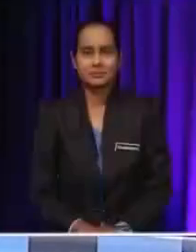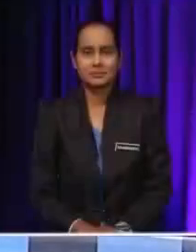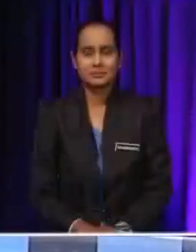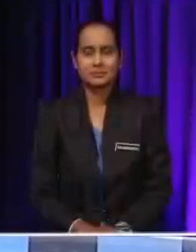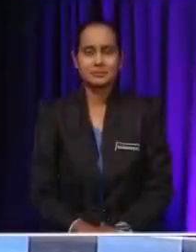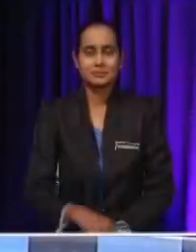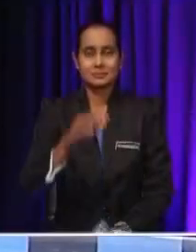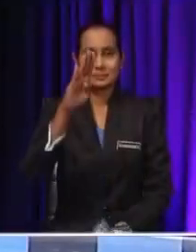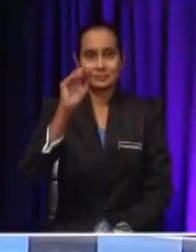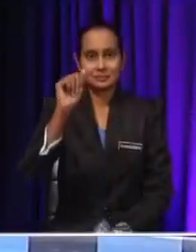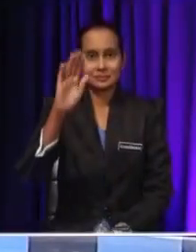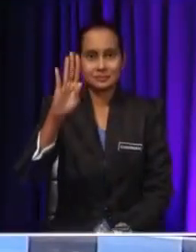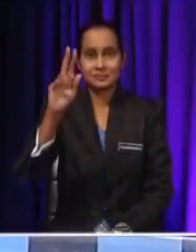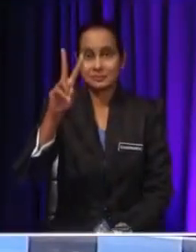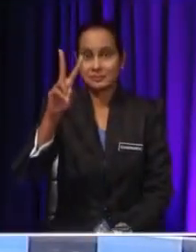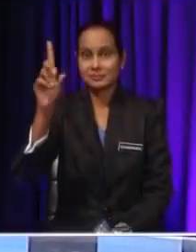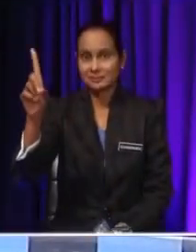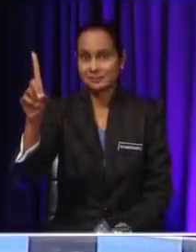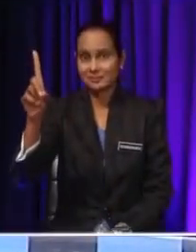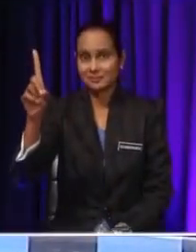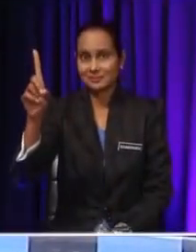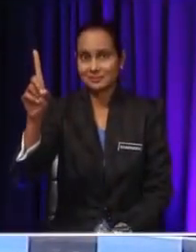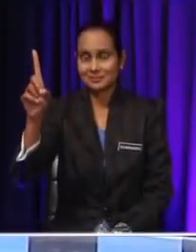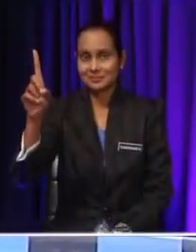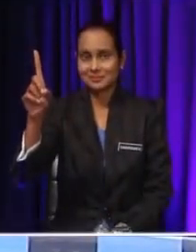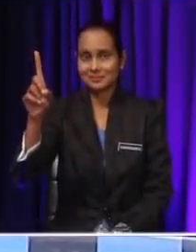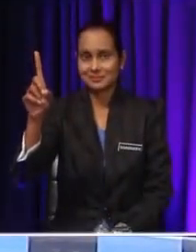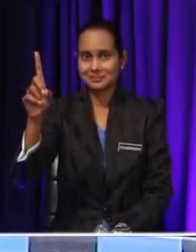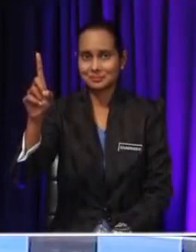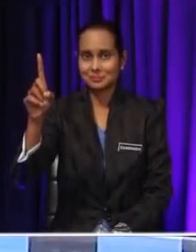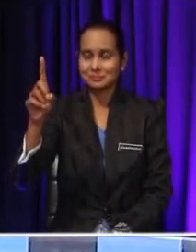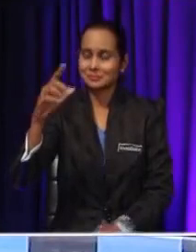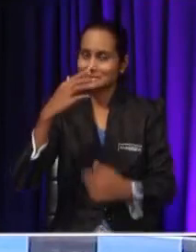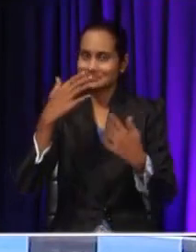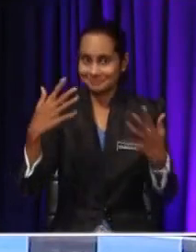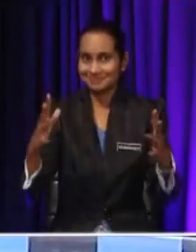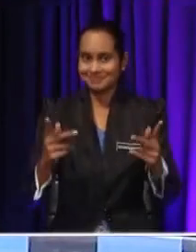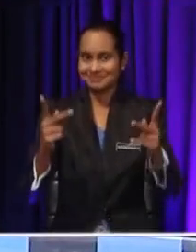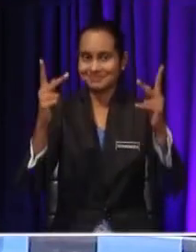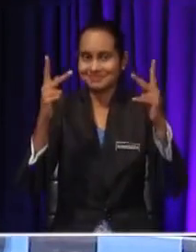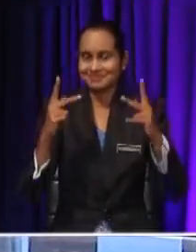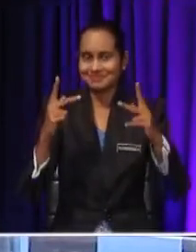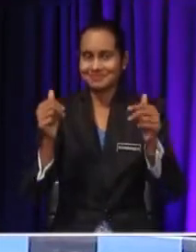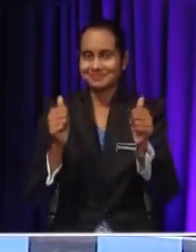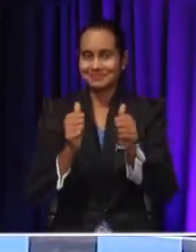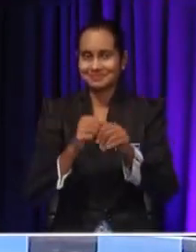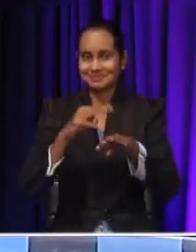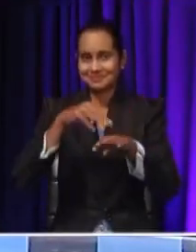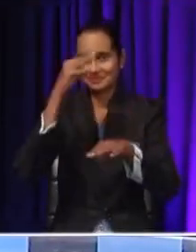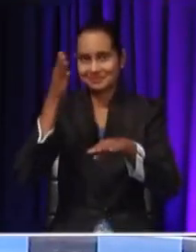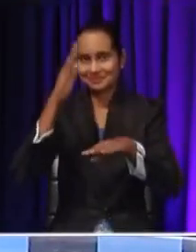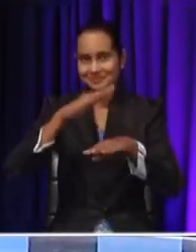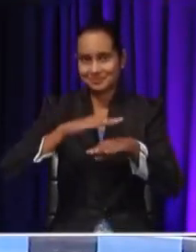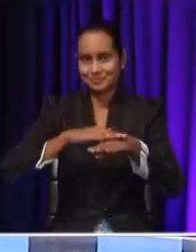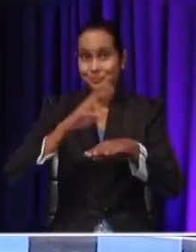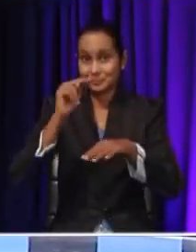bab 21 Hahaha malahnya kita pernah kembali dalam mengatas bersama dengan saya Akma Nazi